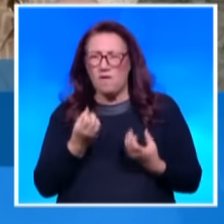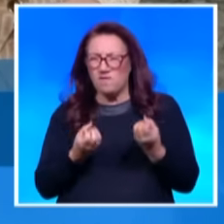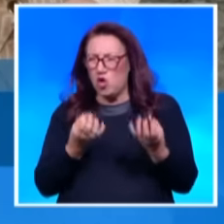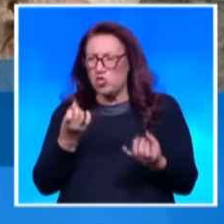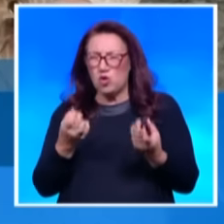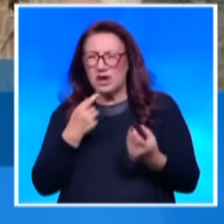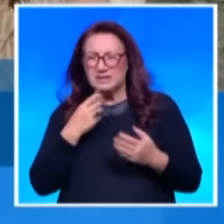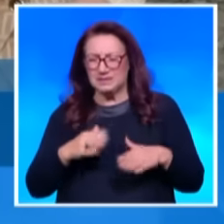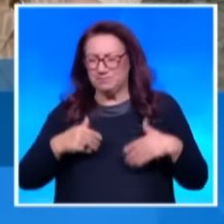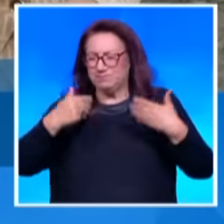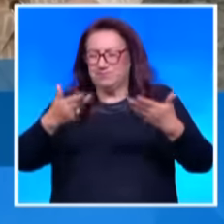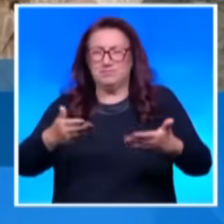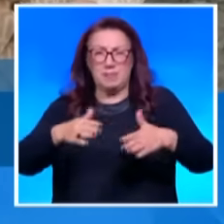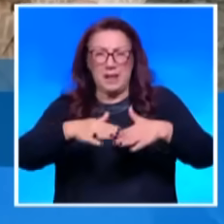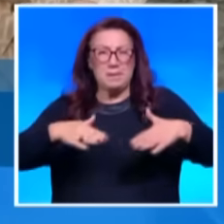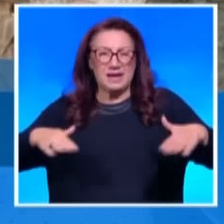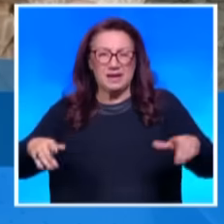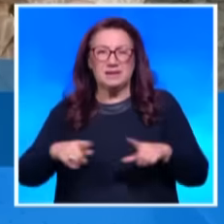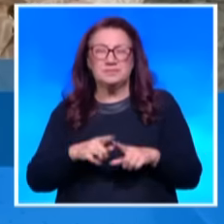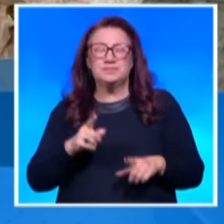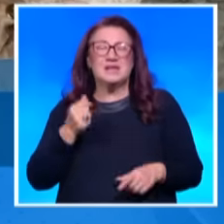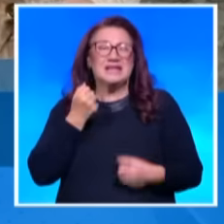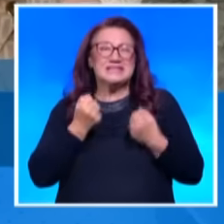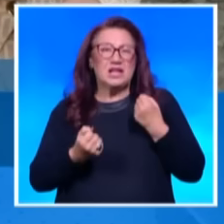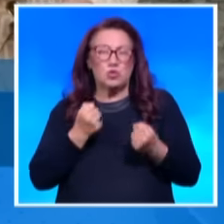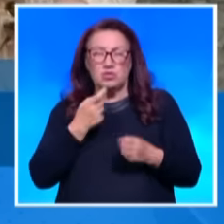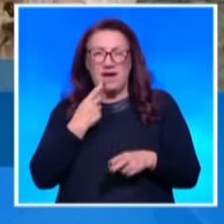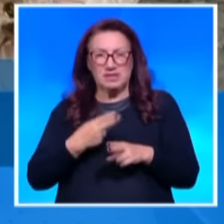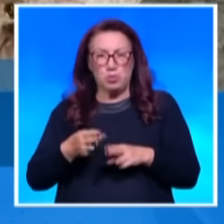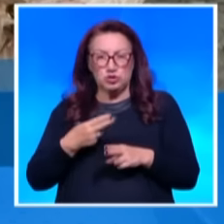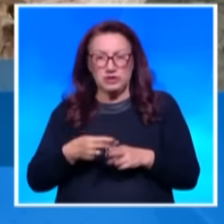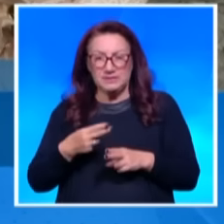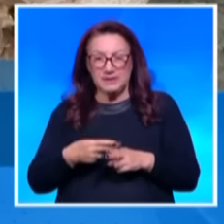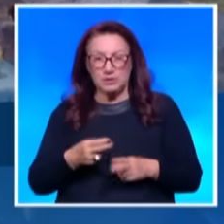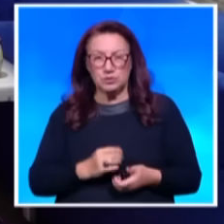затрудняват служителите и специализираната техника с почистването. Вижте още!